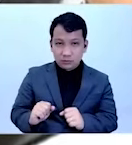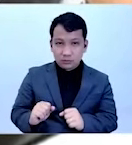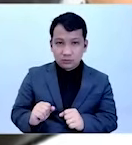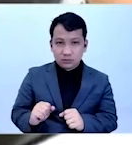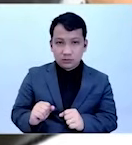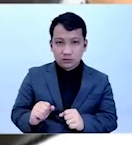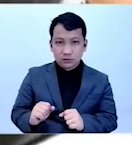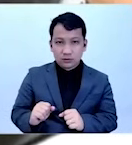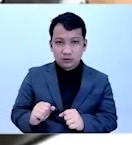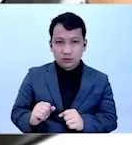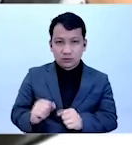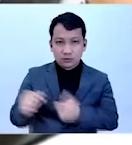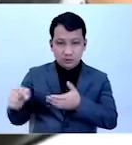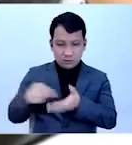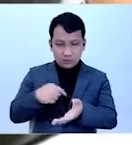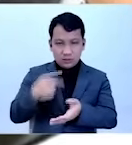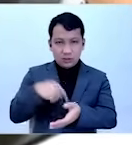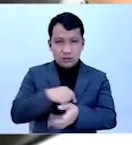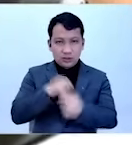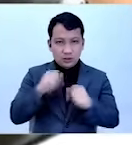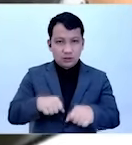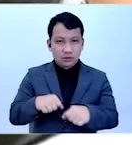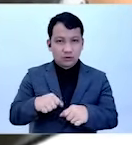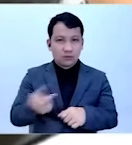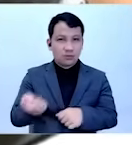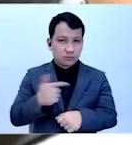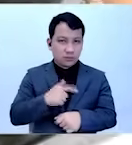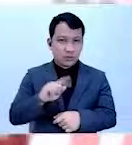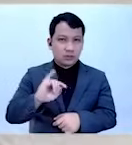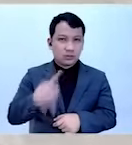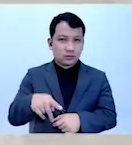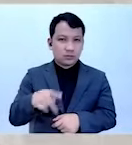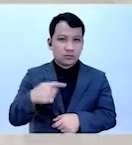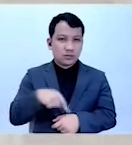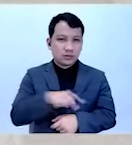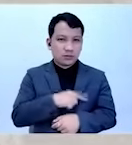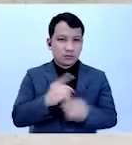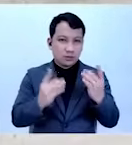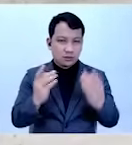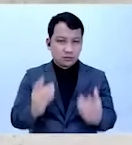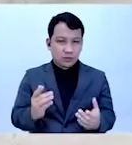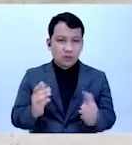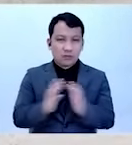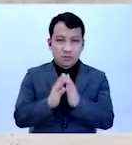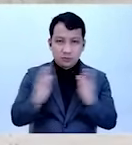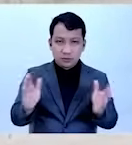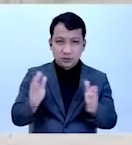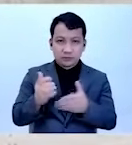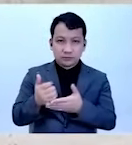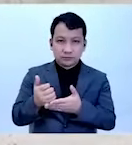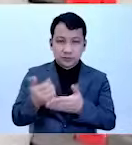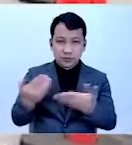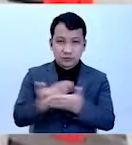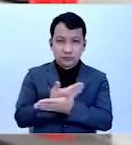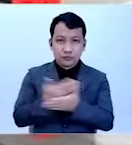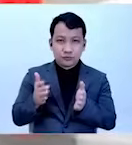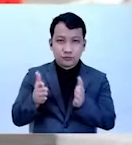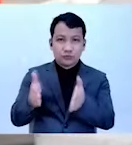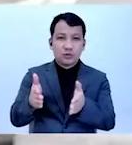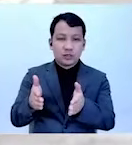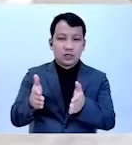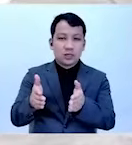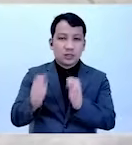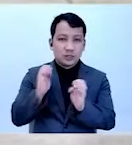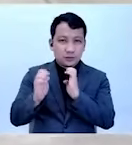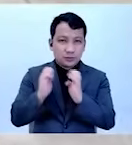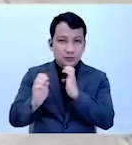etong ibabayad ng customer, possible na pwedeng ibigay na lang tips sa amin mga driver. Malaking tulong din ang bagong exit na ito sa Calax para maibsan ng traffic sa